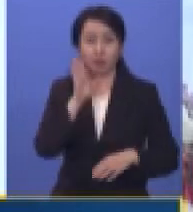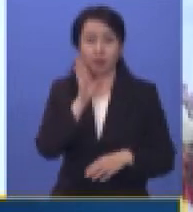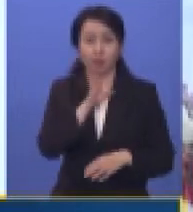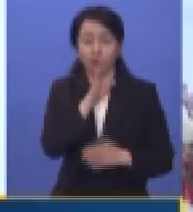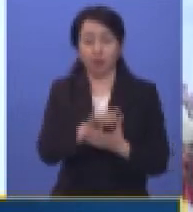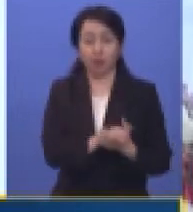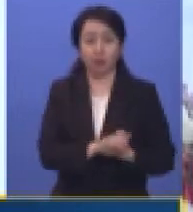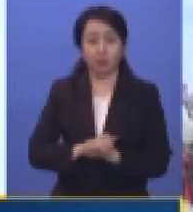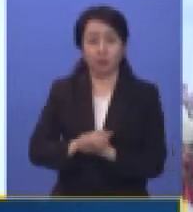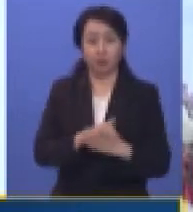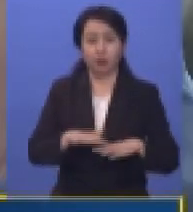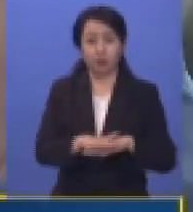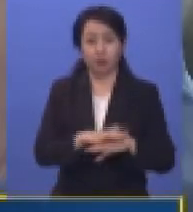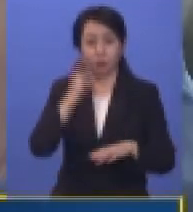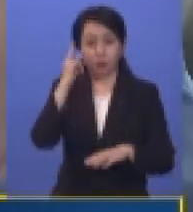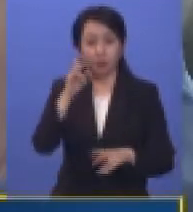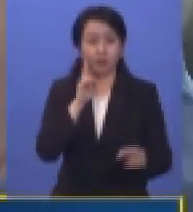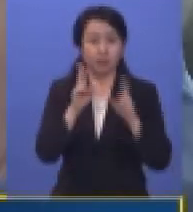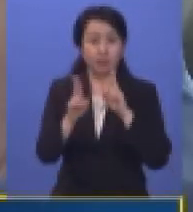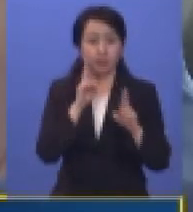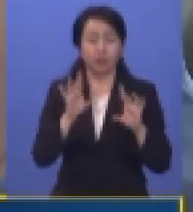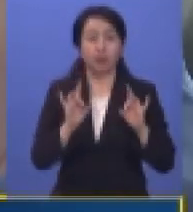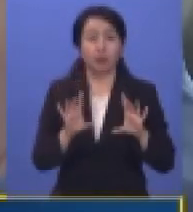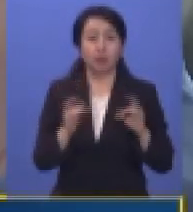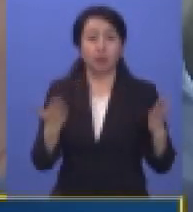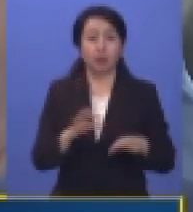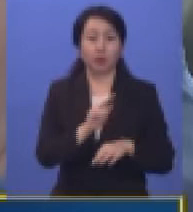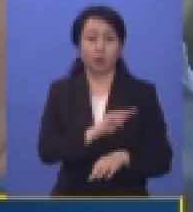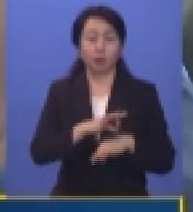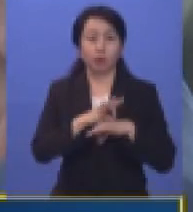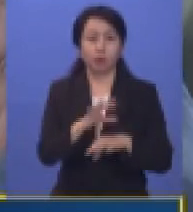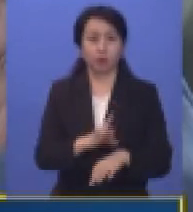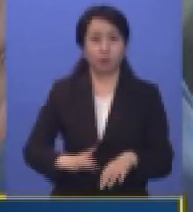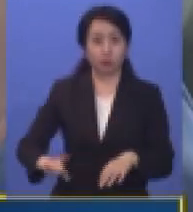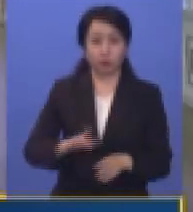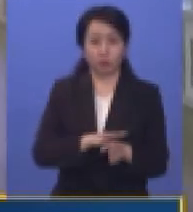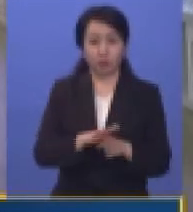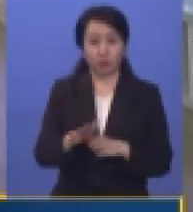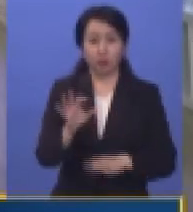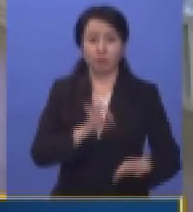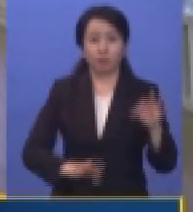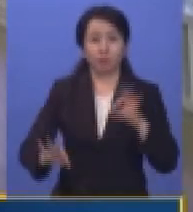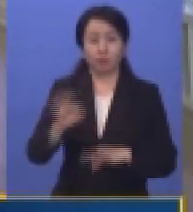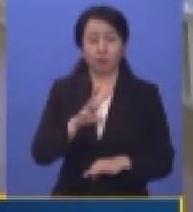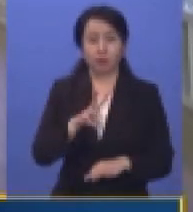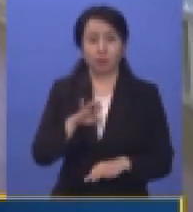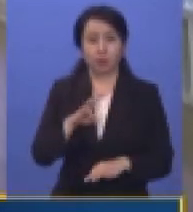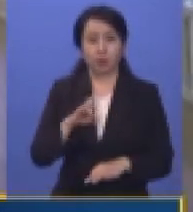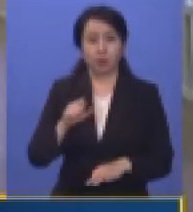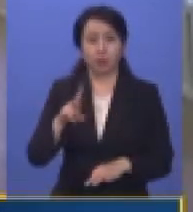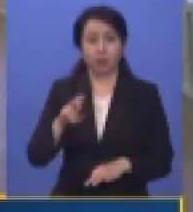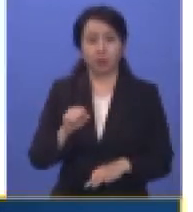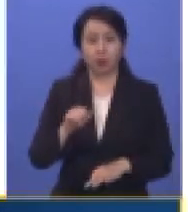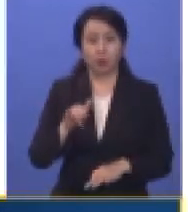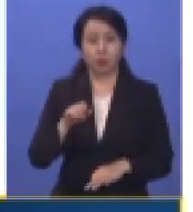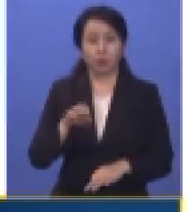Ассамблеи народа Казахстана, на заседании рассказала, какая работа ведется в регионе по реализации проекта «Мәдениет ана, мәдениет